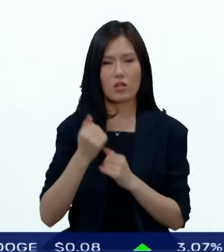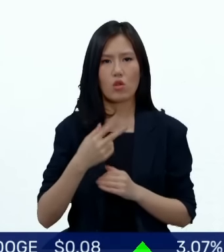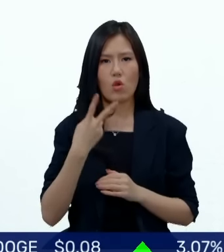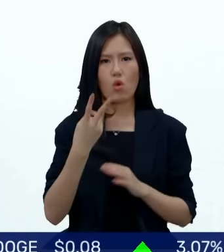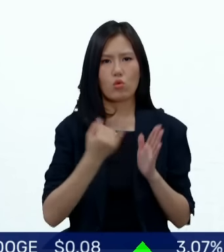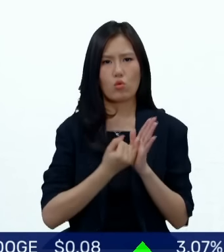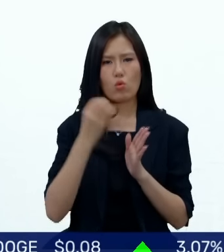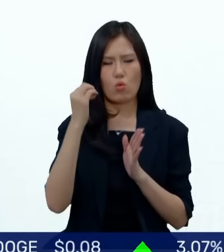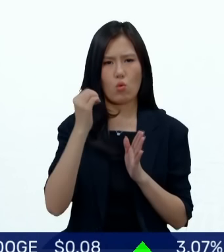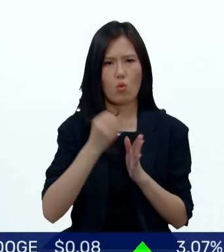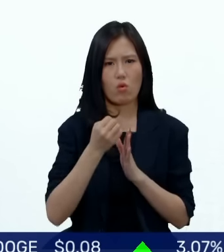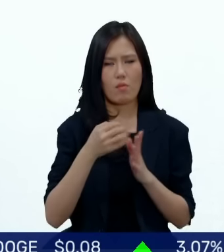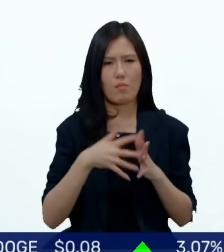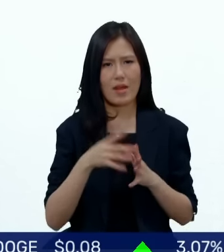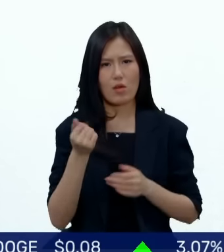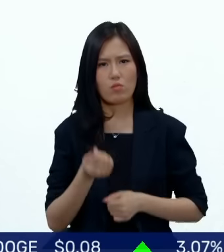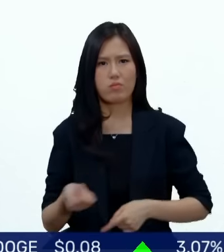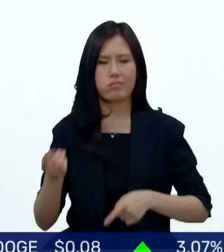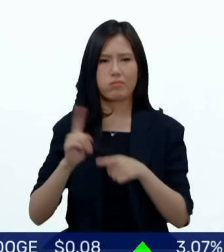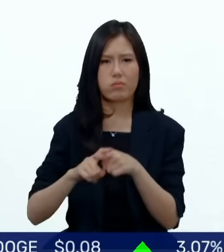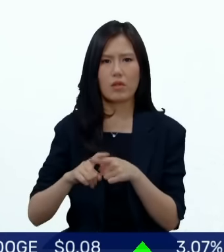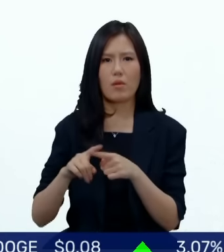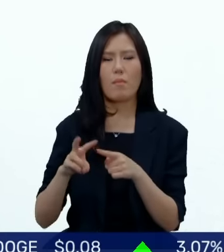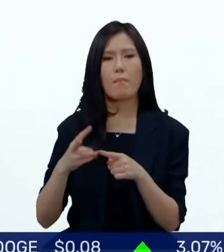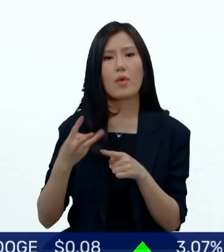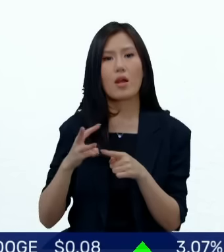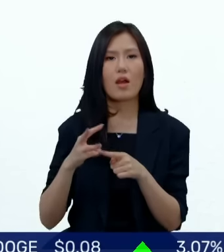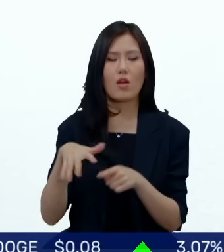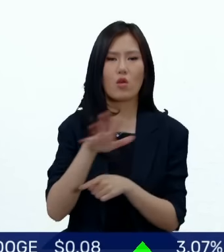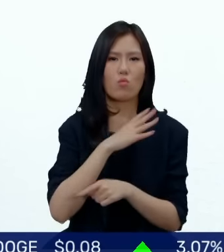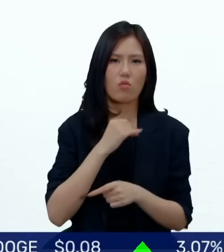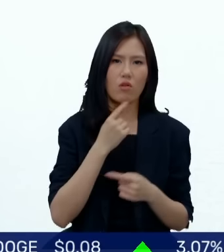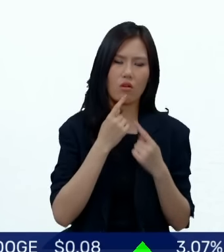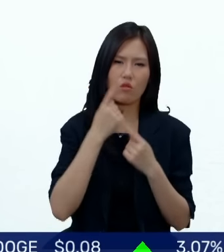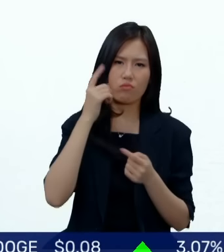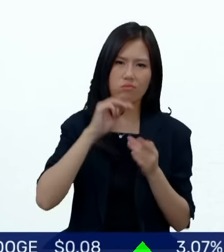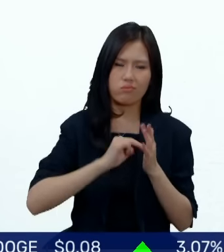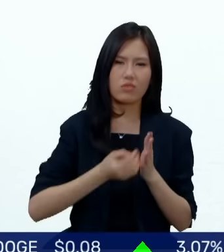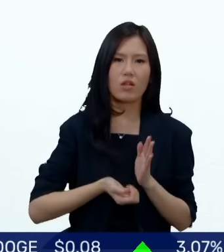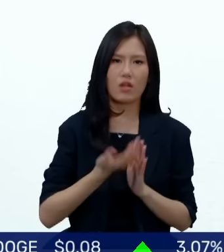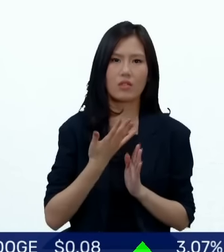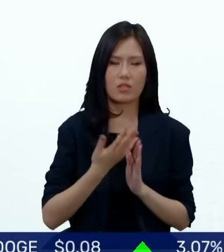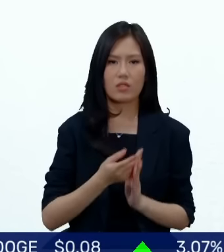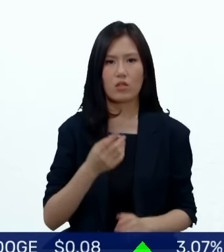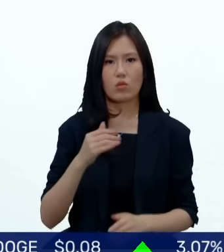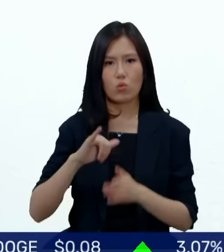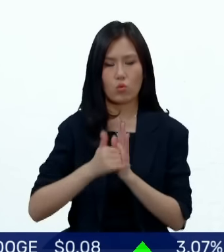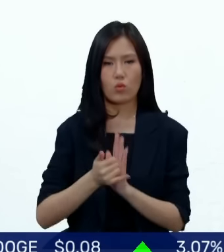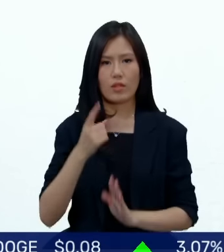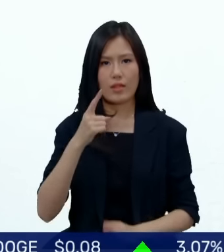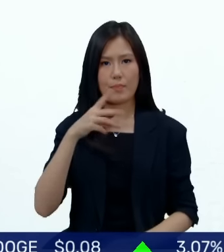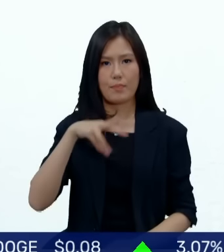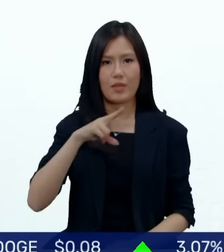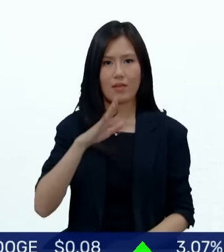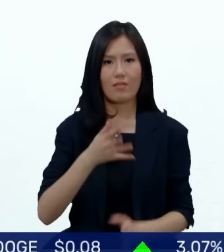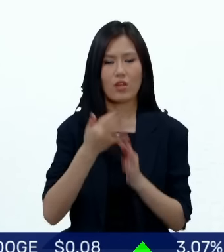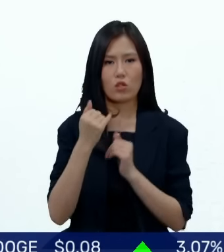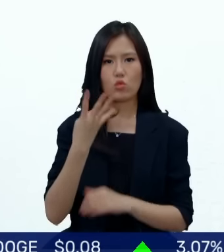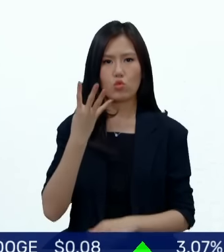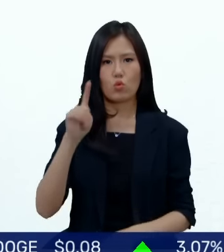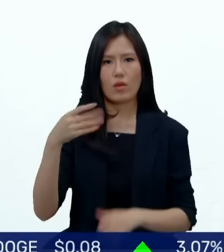хувийн өсөлтийг бол үүн дээрээ нэмээд үзүүлэх юм болов гэсэн таамаг гарсан. За энэ нь бол метр квадратын үнээр нь ангилах юм бол